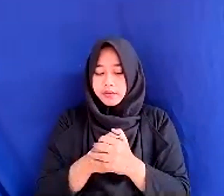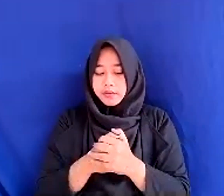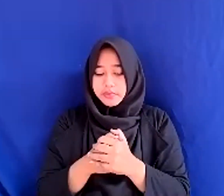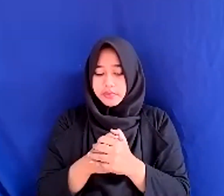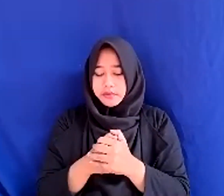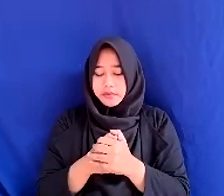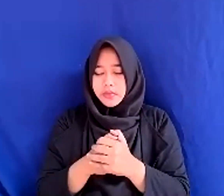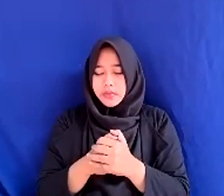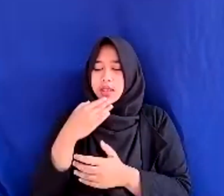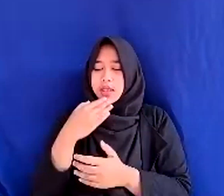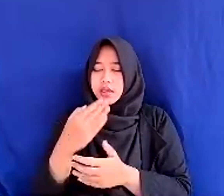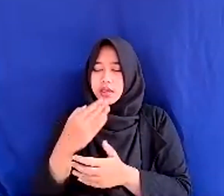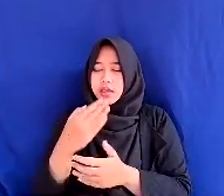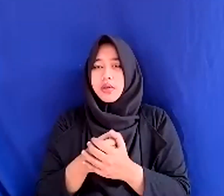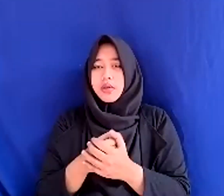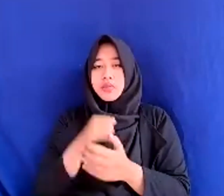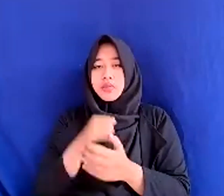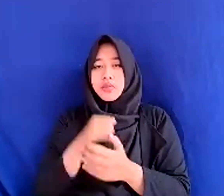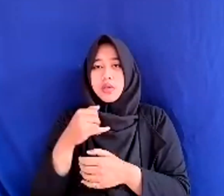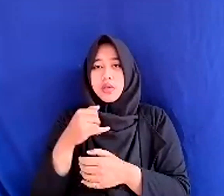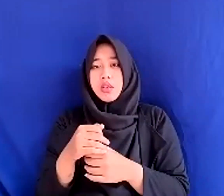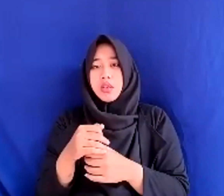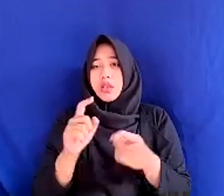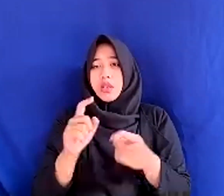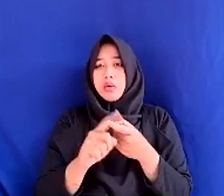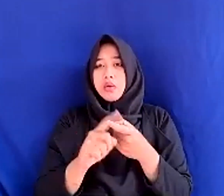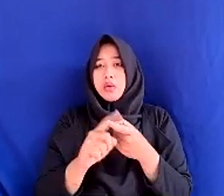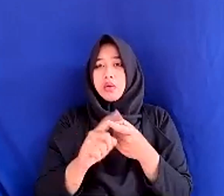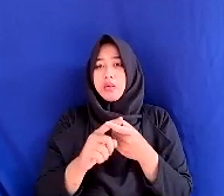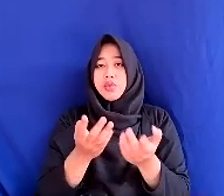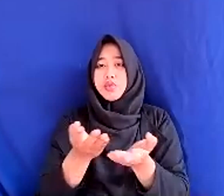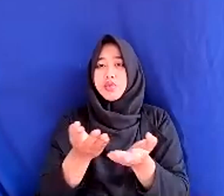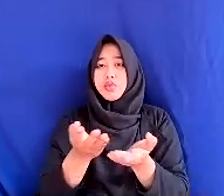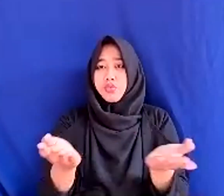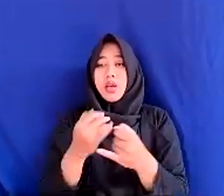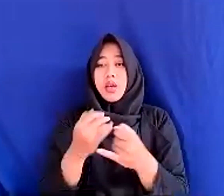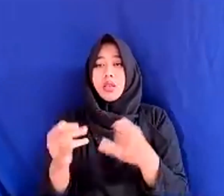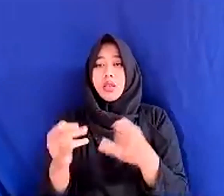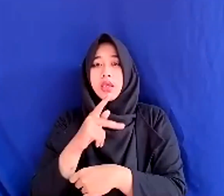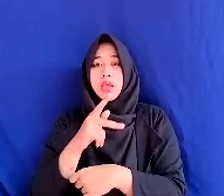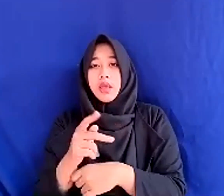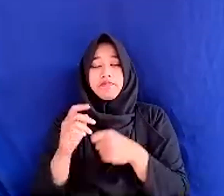terima kasih juga kepada para pemirsa, dan akhirnya kita juga akan mendengarkan